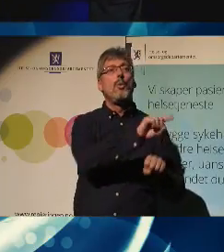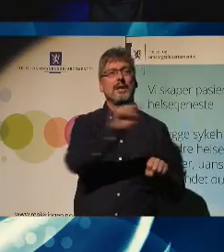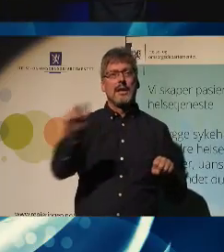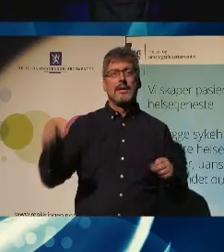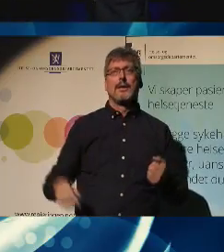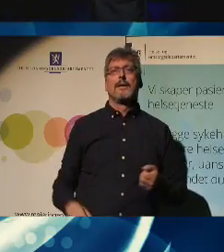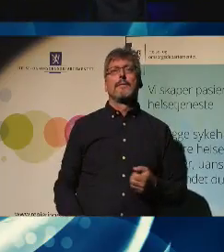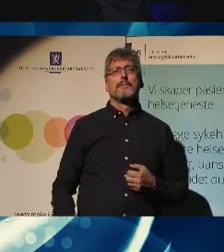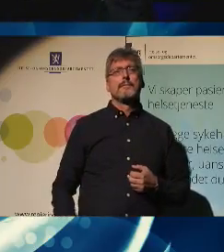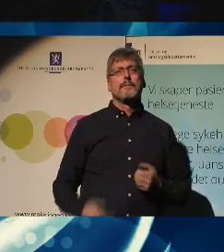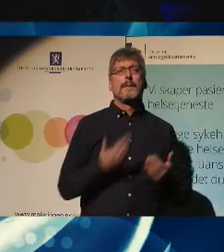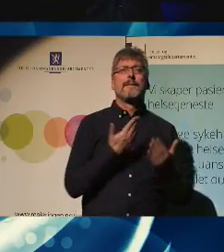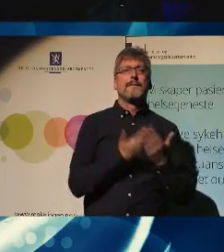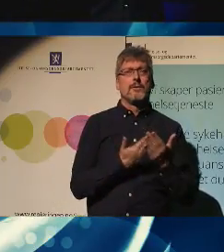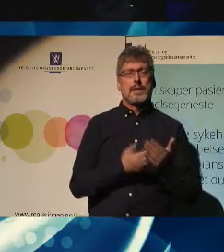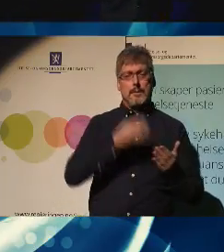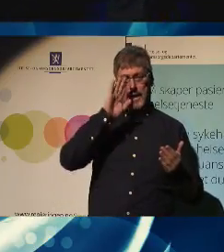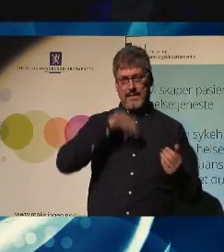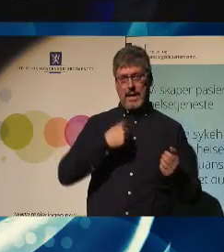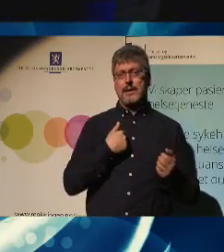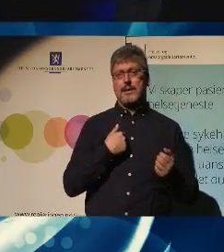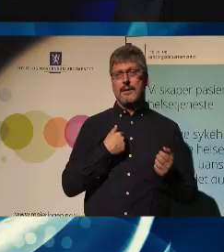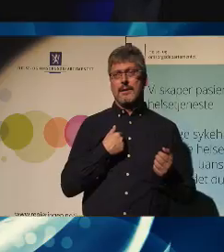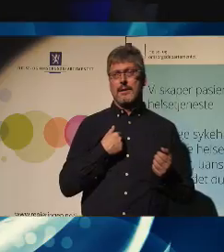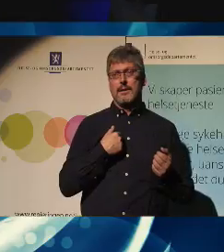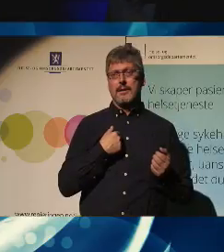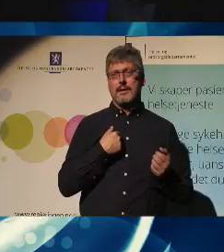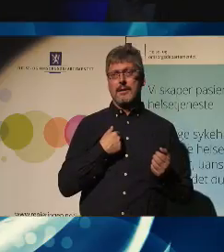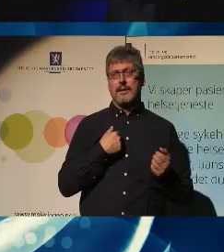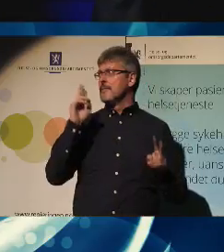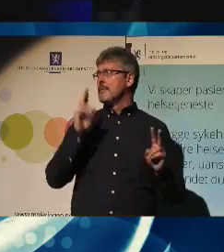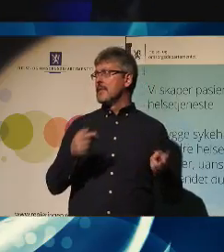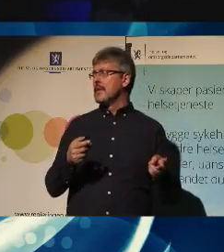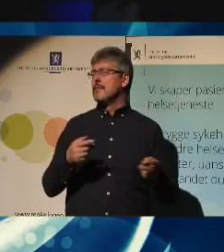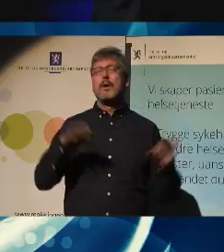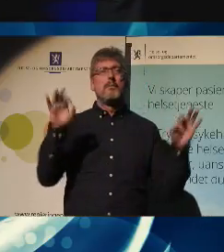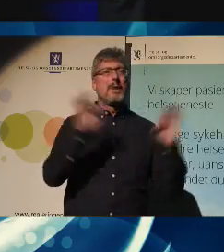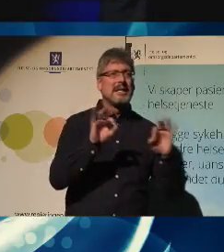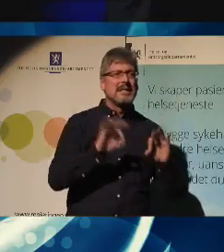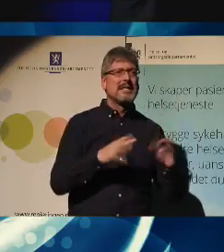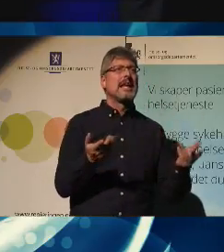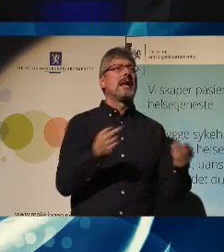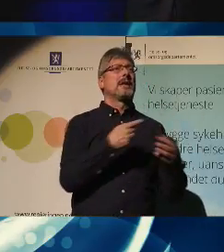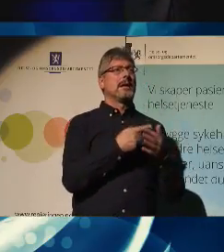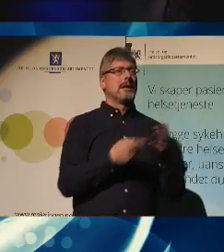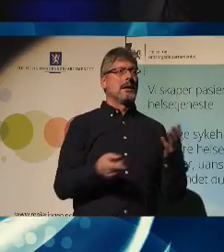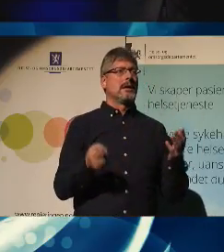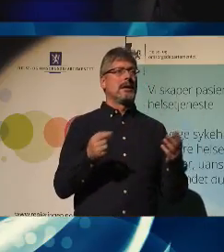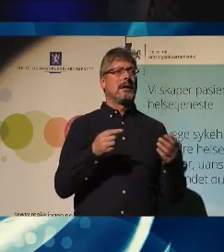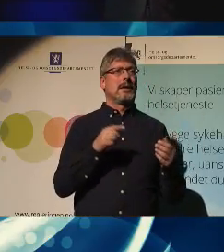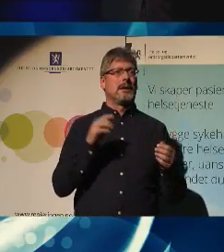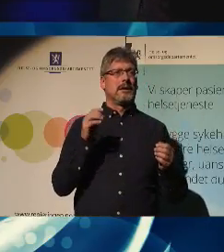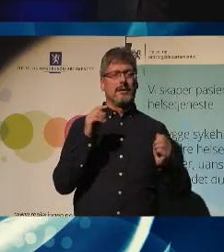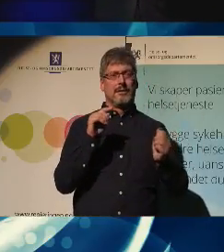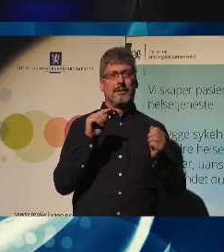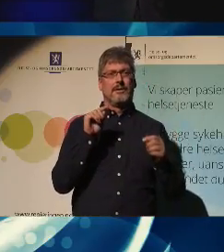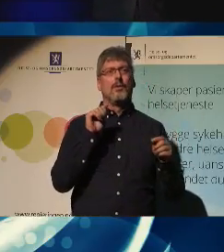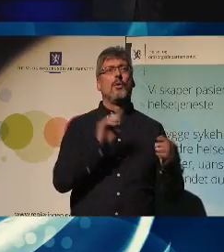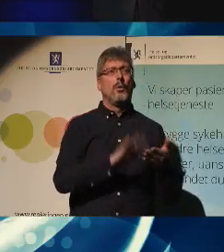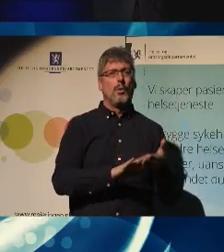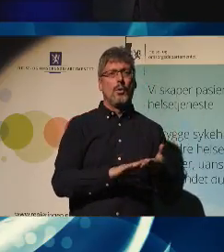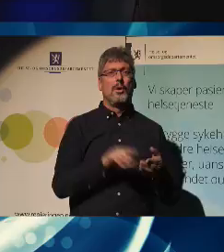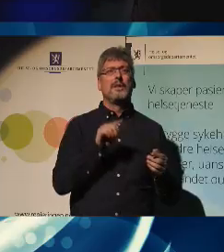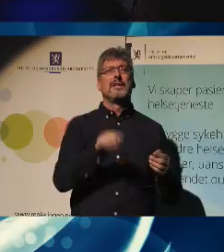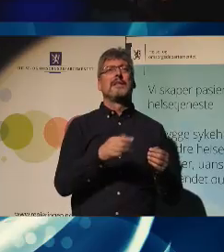vet for eksempel at man bruker det på fallskader, på medisinering i kommunene. Og